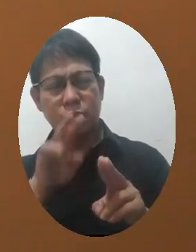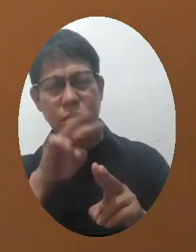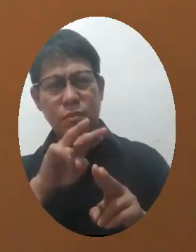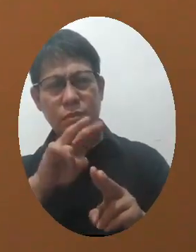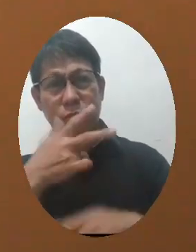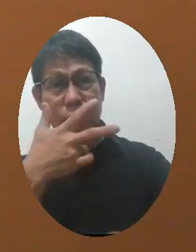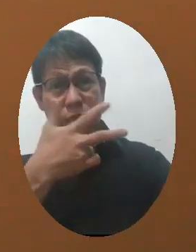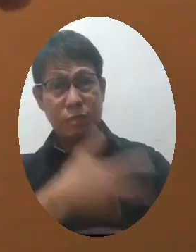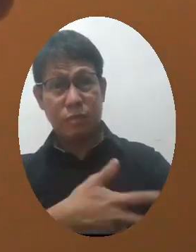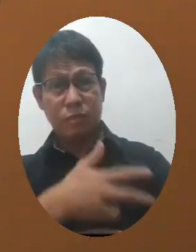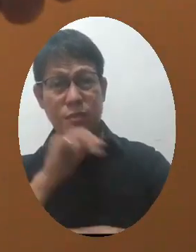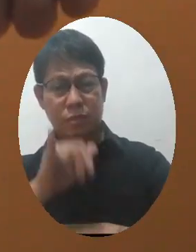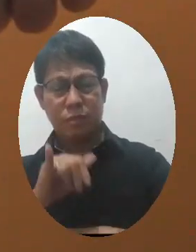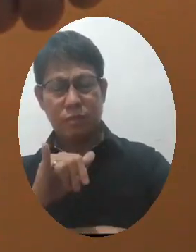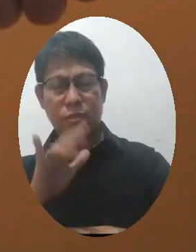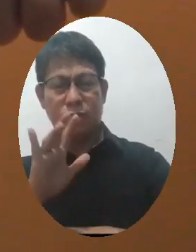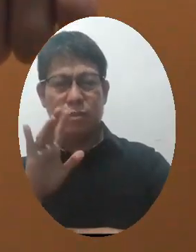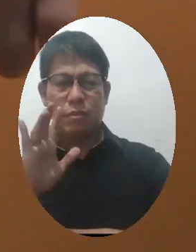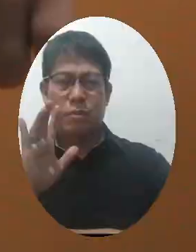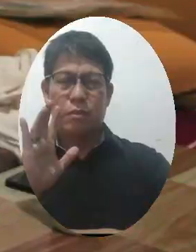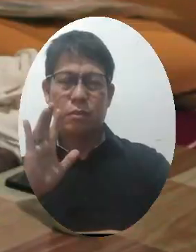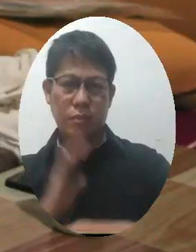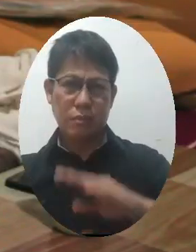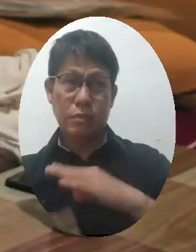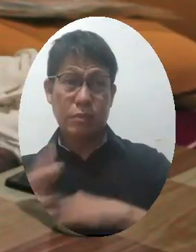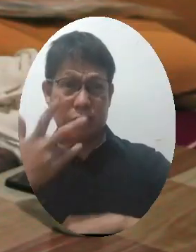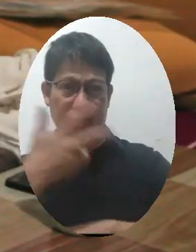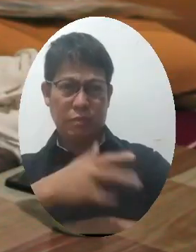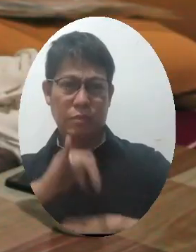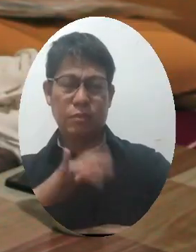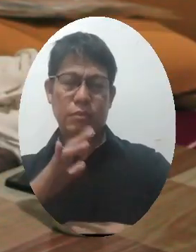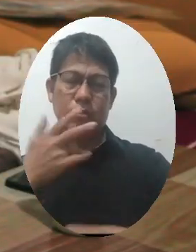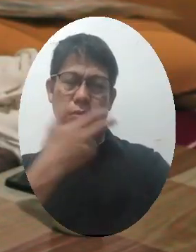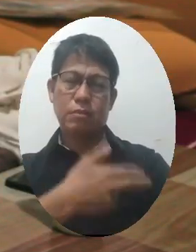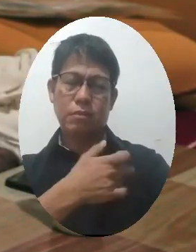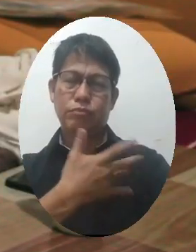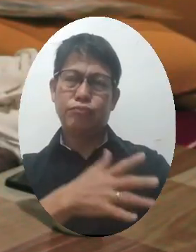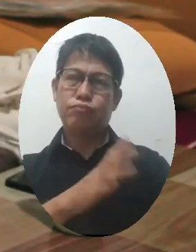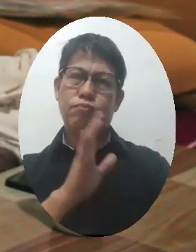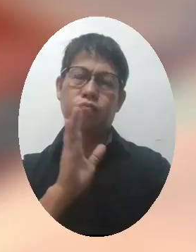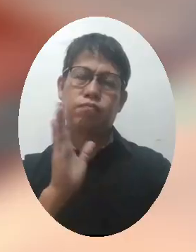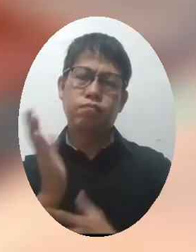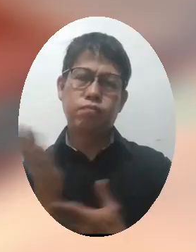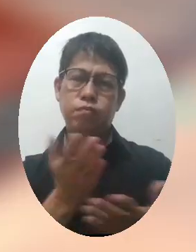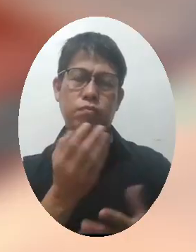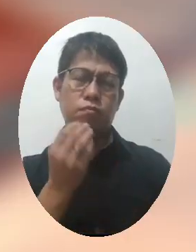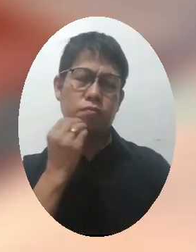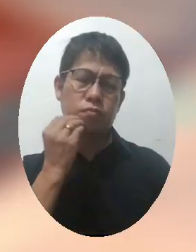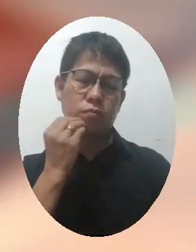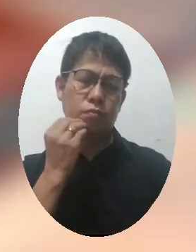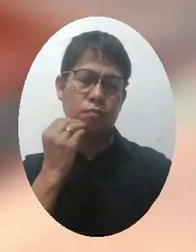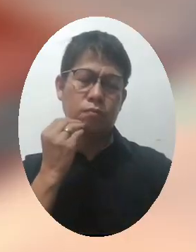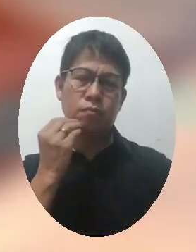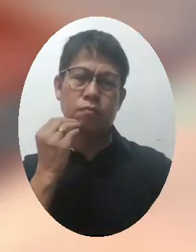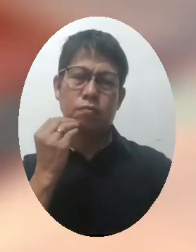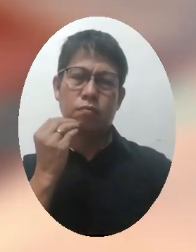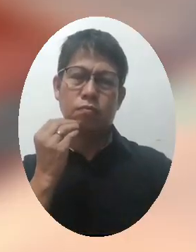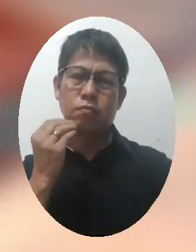pinanganak ko po siya, bali 3 days po kami sa ospital nung pinanganak ko siya. Tapos nung pagka-uwi po namin sa bahay,